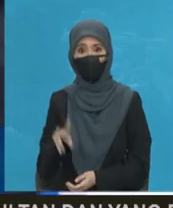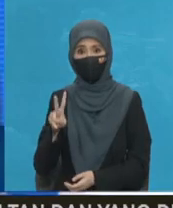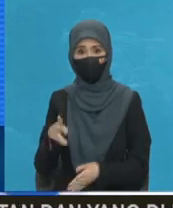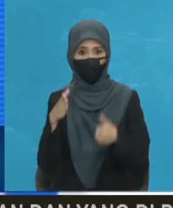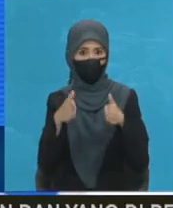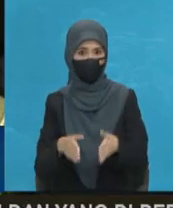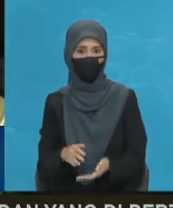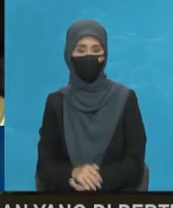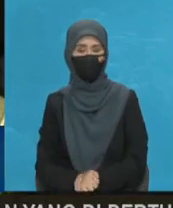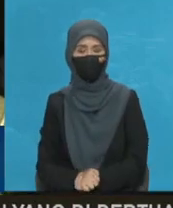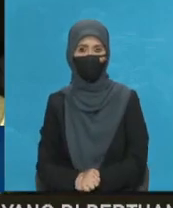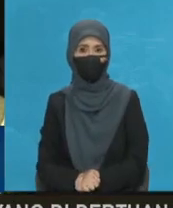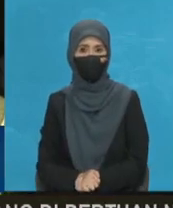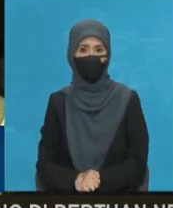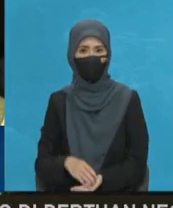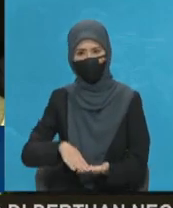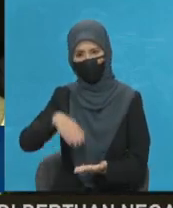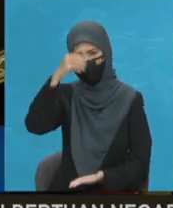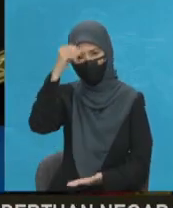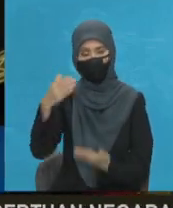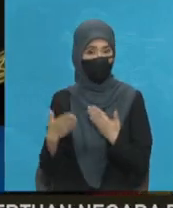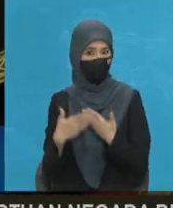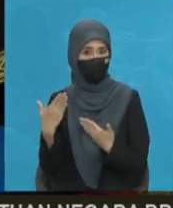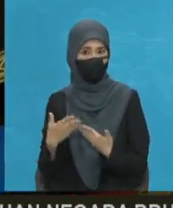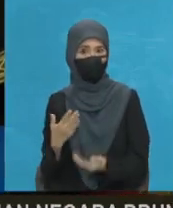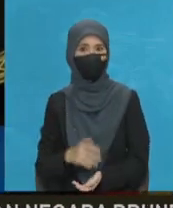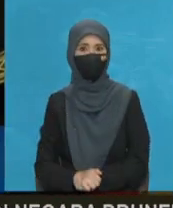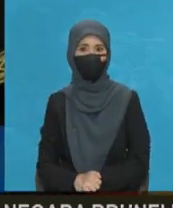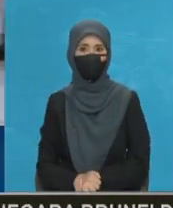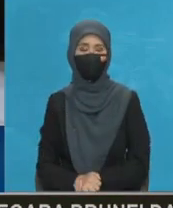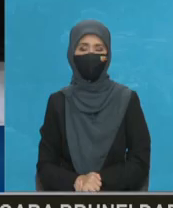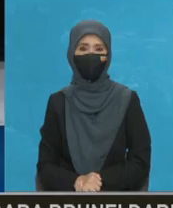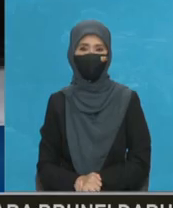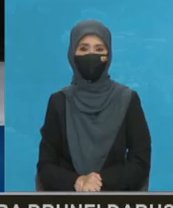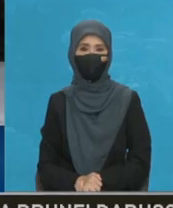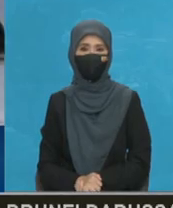Anugerah pelajar terbaik dan seorang peraduan menerima Anugerah khas pelajar